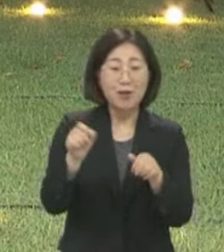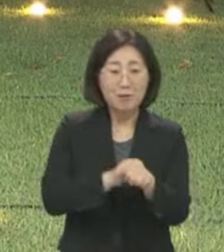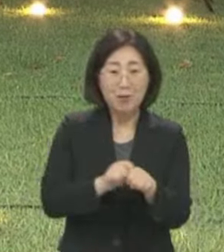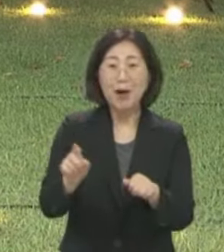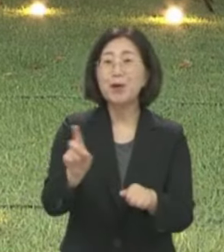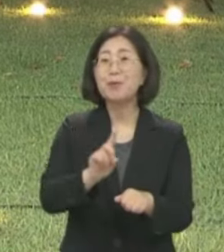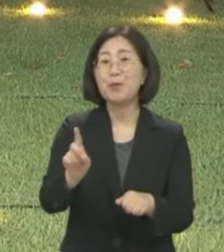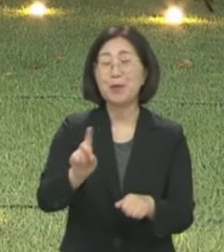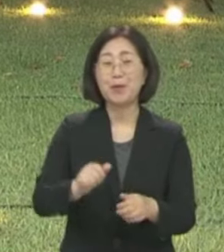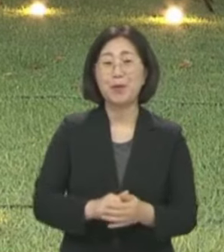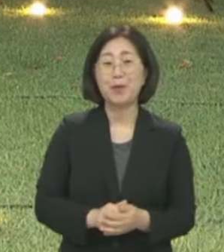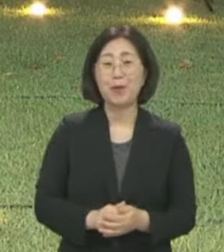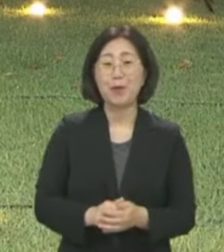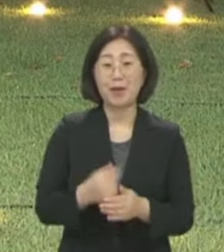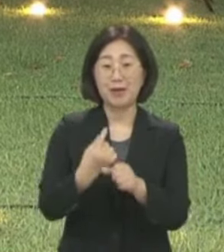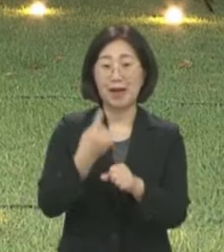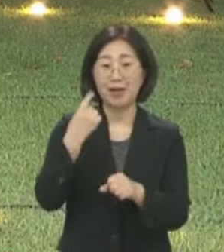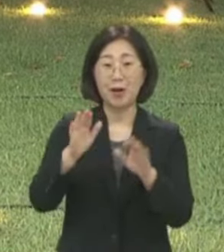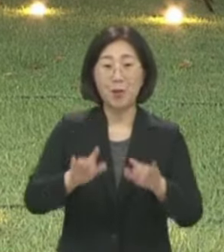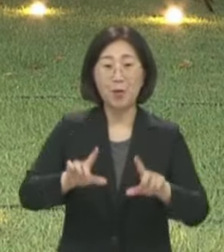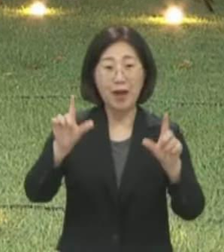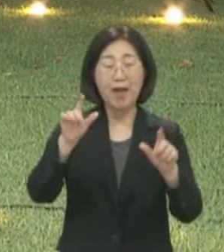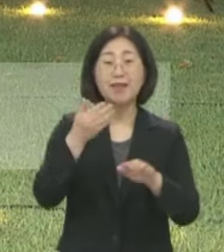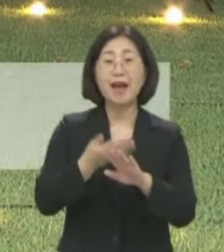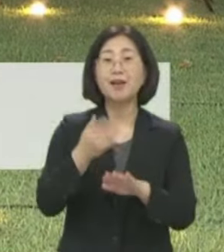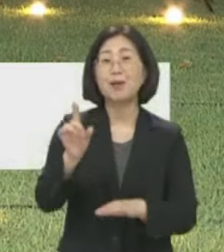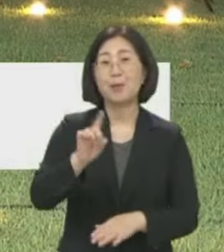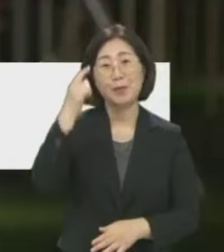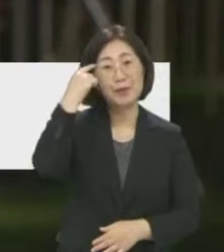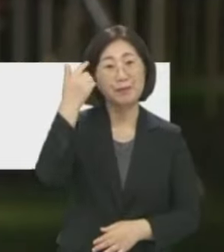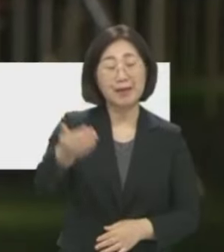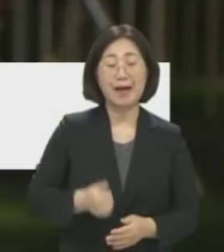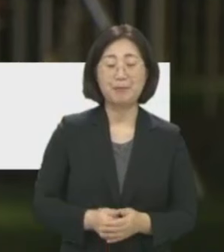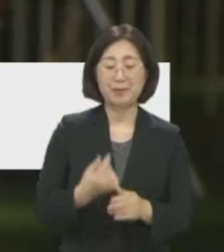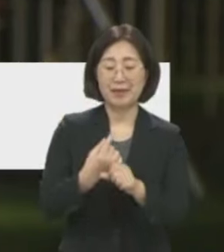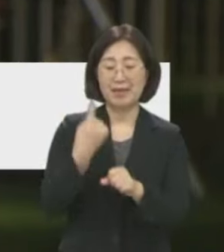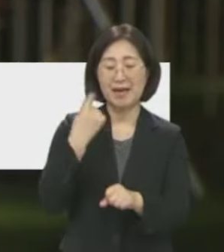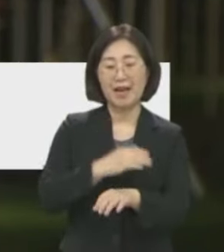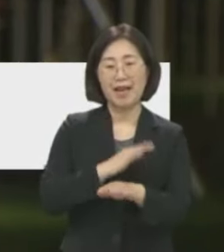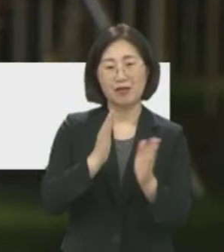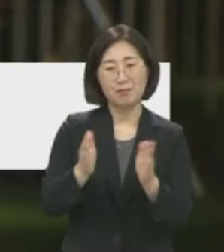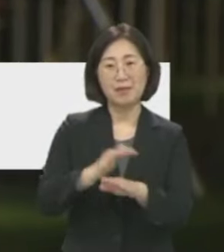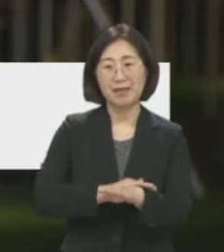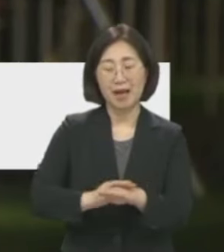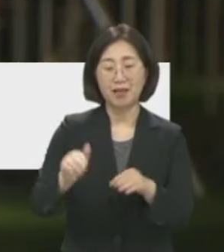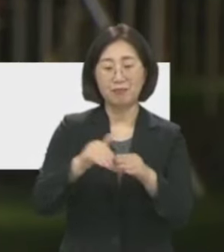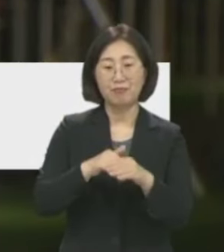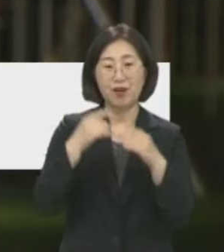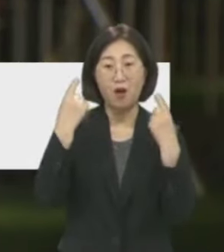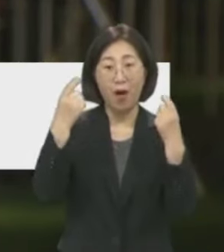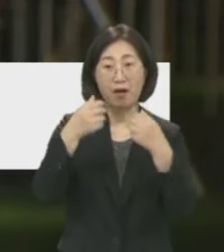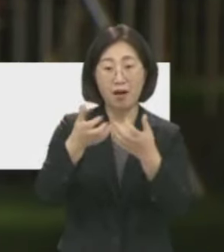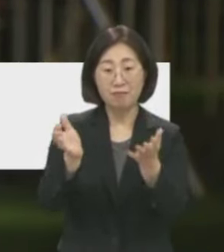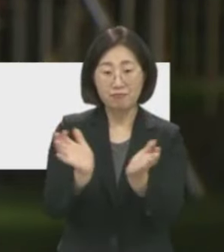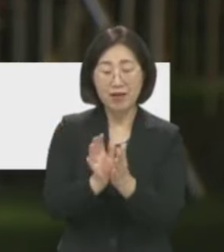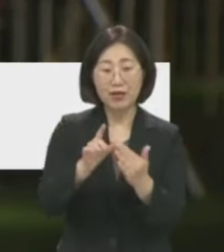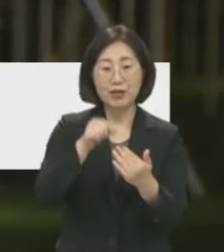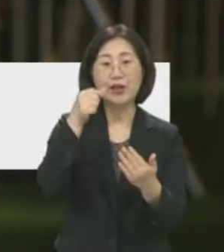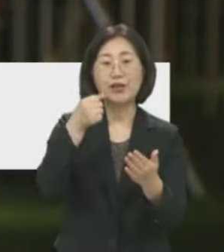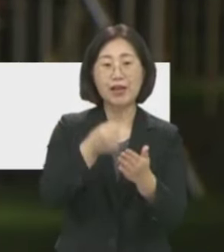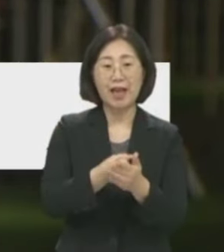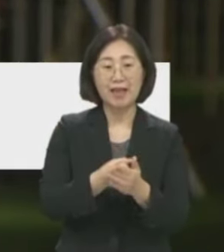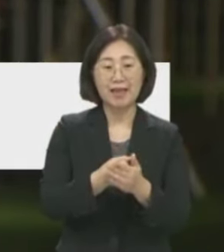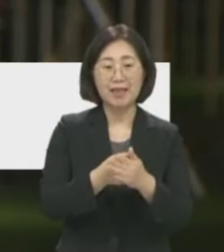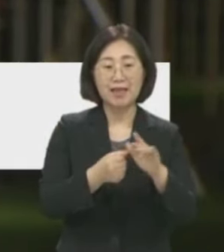큰데 올해의 차이점은 뭘까요? 예, 지난해에도 많은 준비를 잘해서 문화체육관광부에서 선정하는 로컬